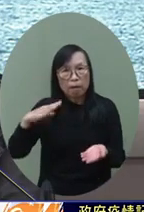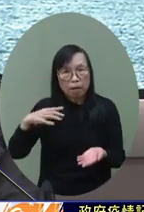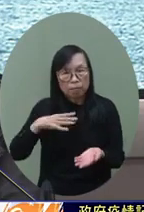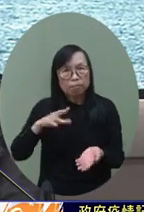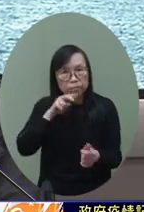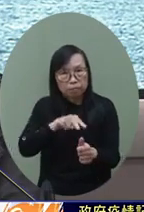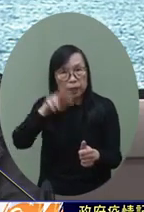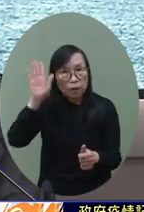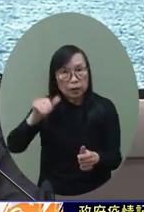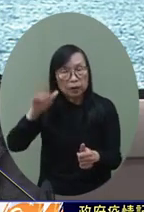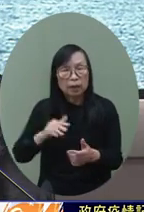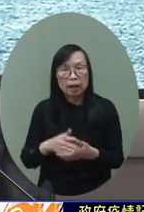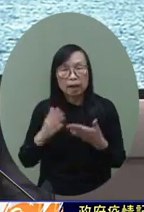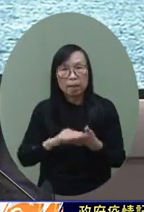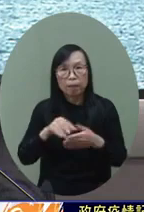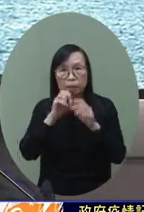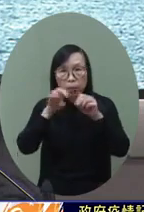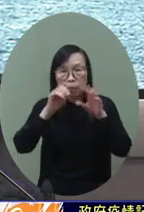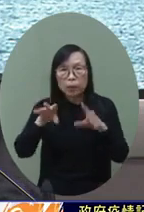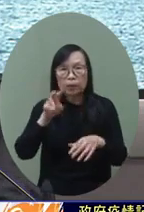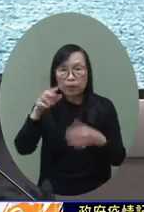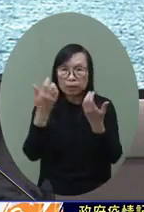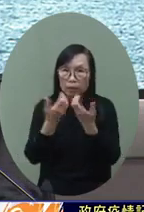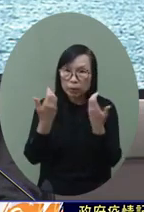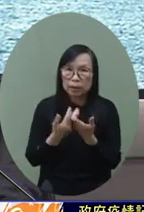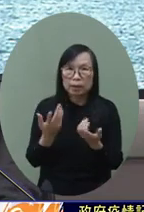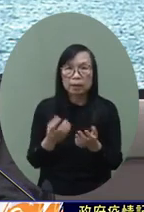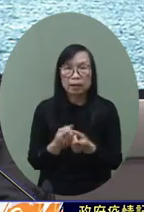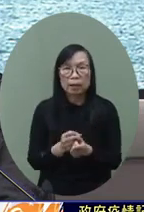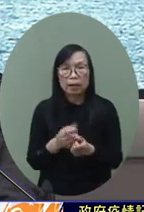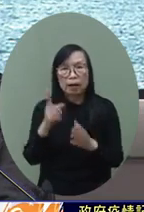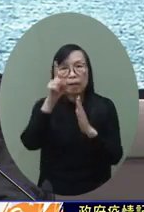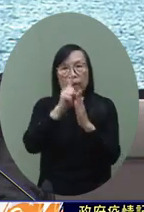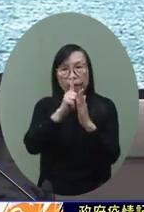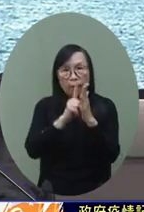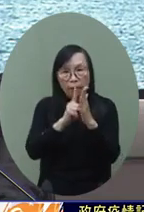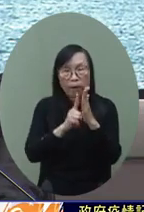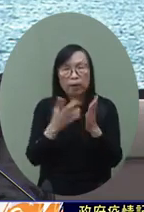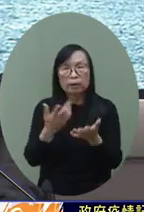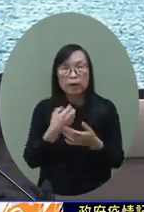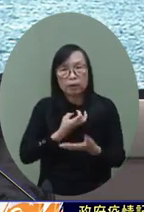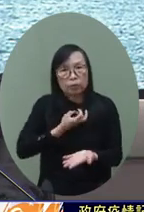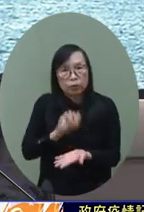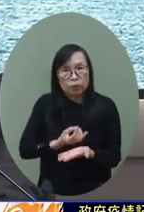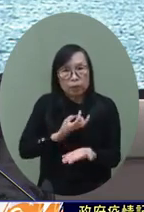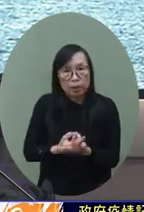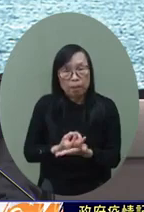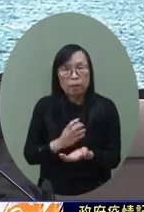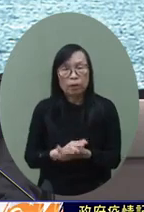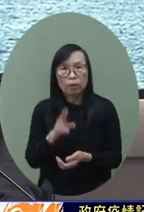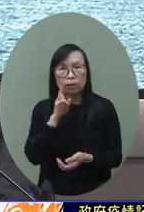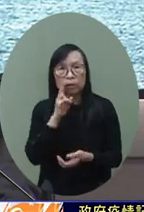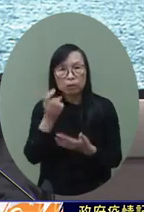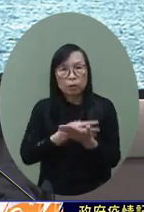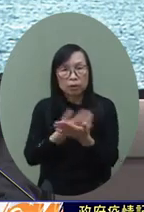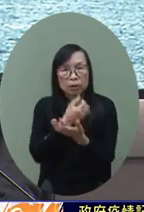頭先我哋公布數字嘅時候都睇到係有一個向下走嘅趨勢，咁但係我哋都要小心，即係如果好多嘅措